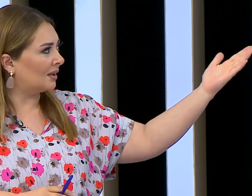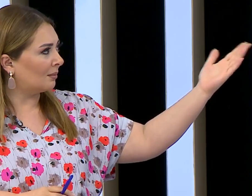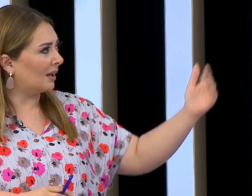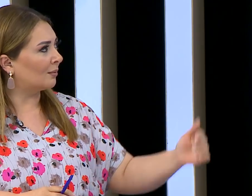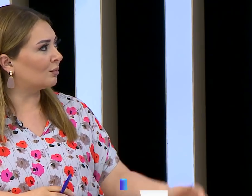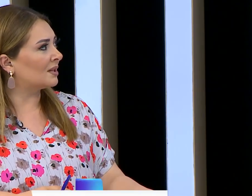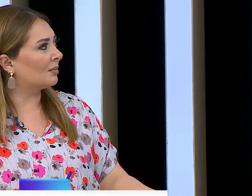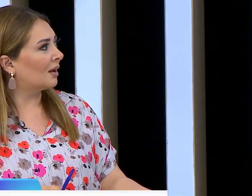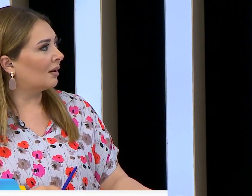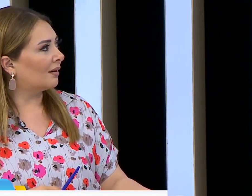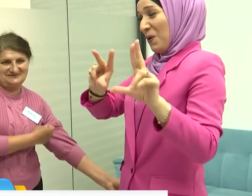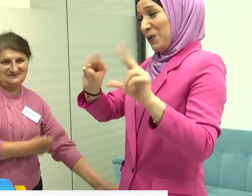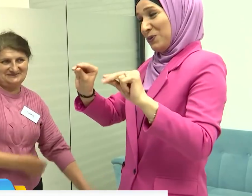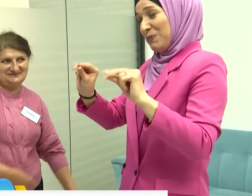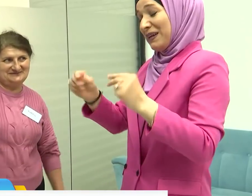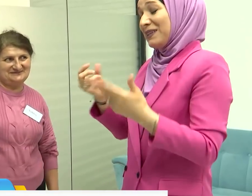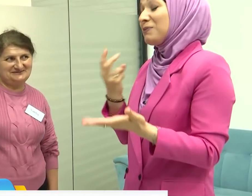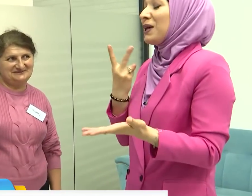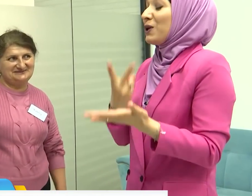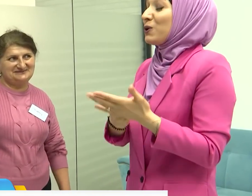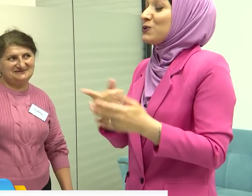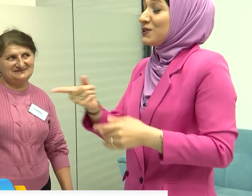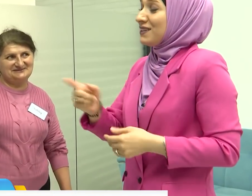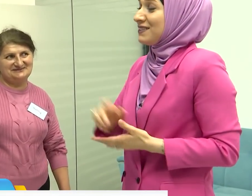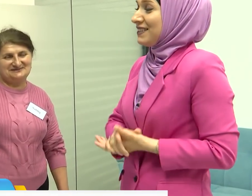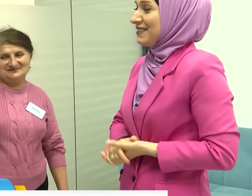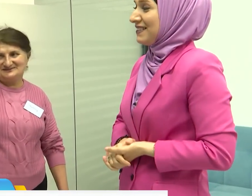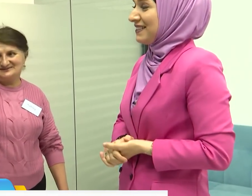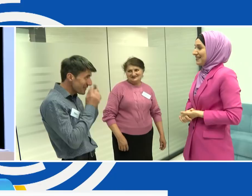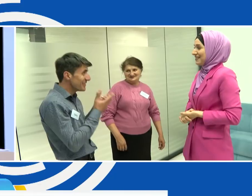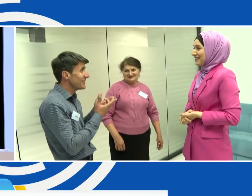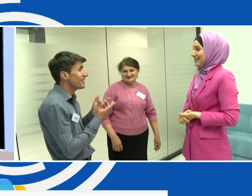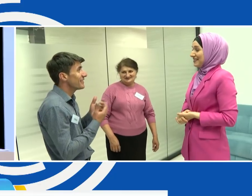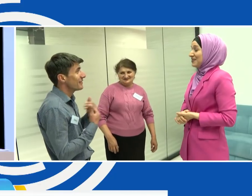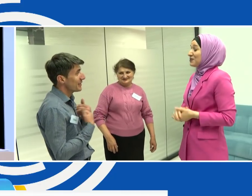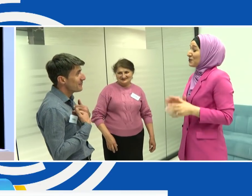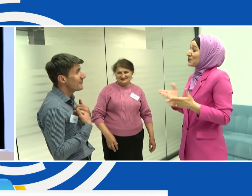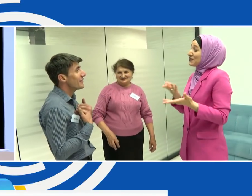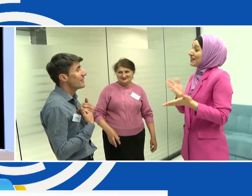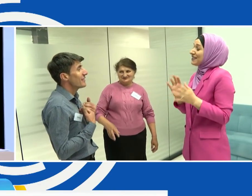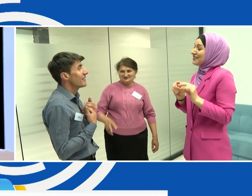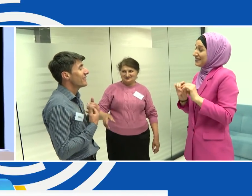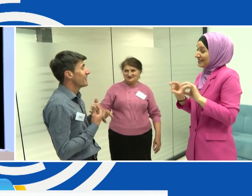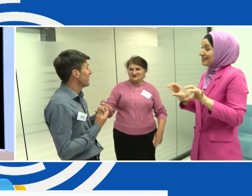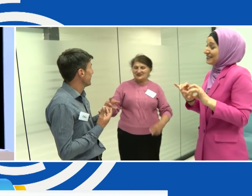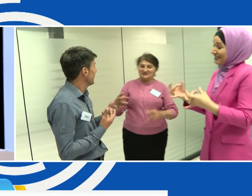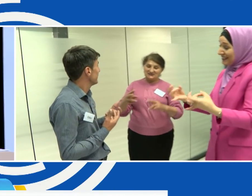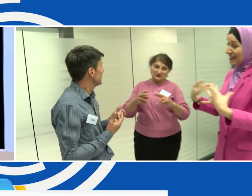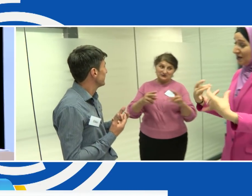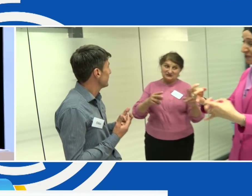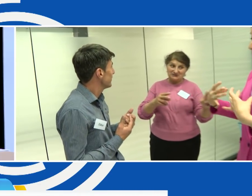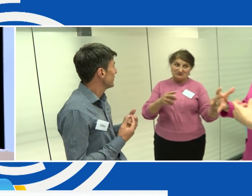səbəbini deyim, bəli, bu bizim ilk tanışlıqda qeydə aldığımız görüntüləridir. Eldar yaxınlaşdı,